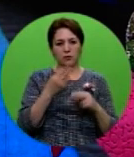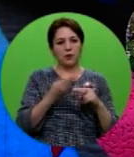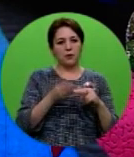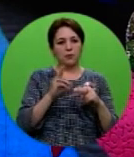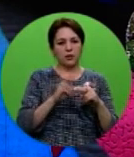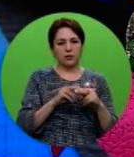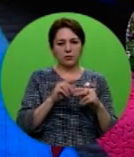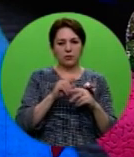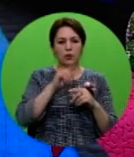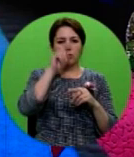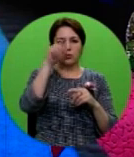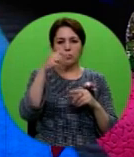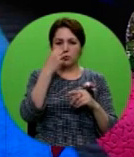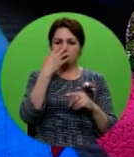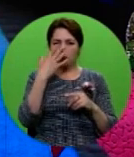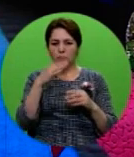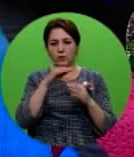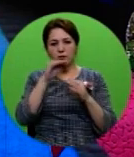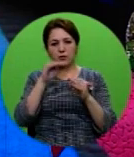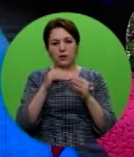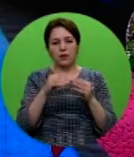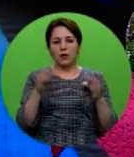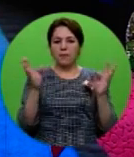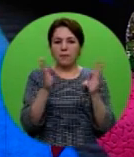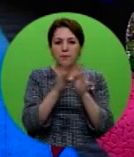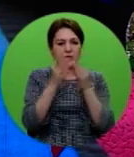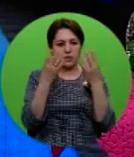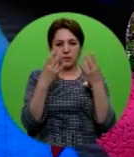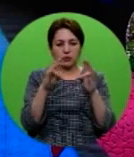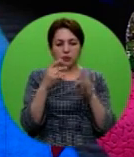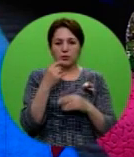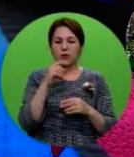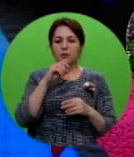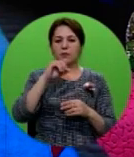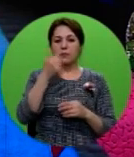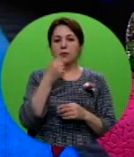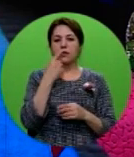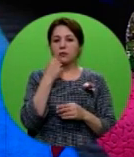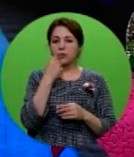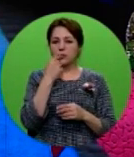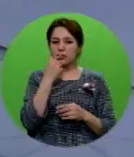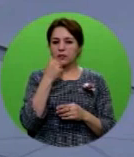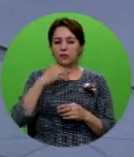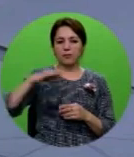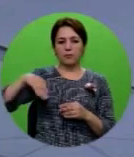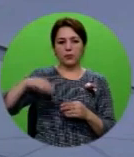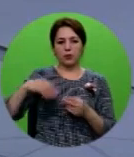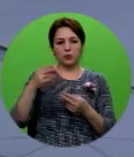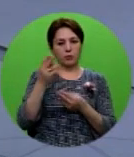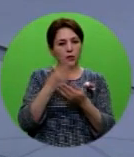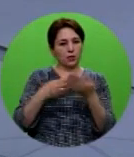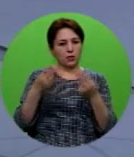случае абсолютно не нужно. Поэтому мы рисуем красный элемент, лепестки красные, далее мы рисуем